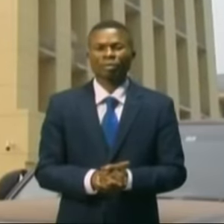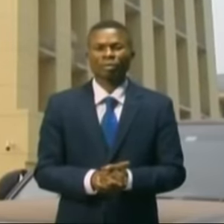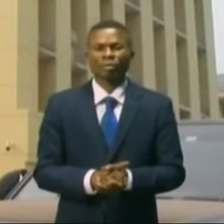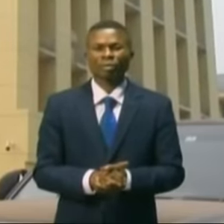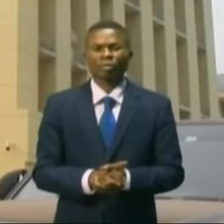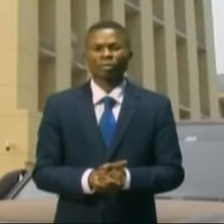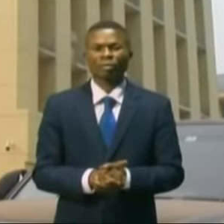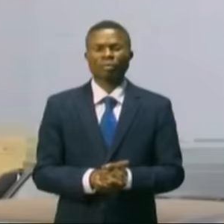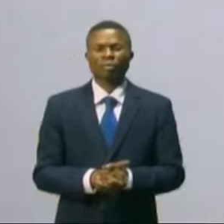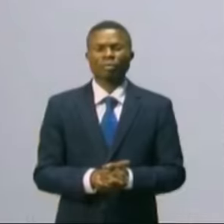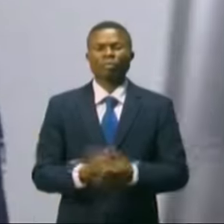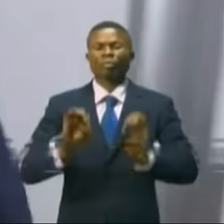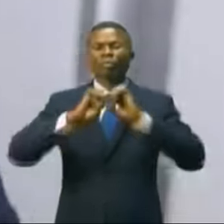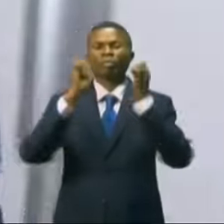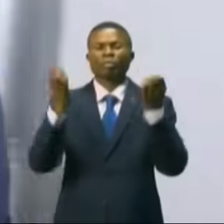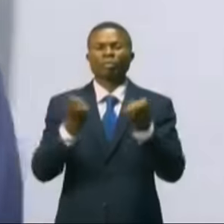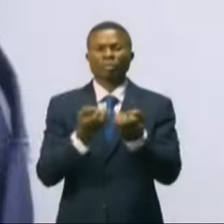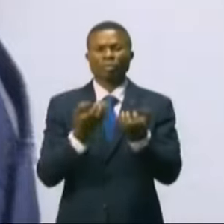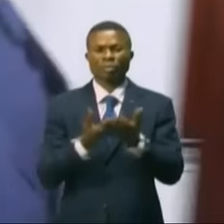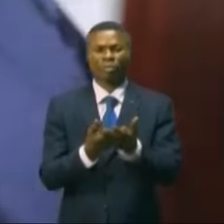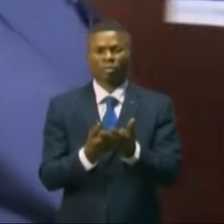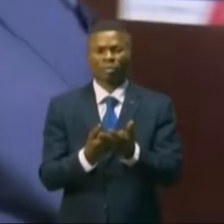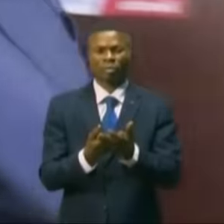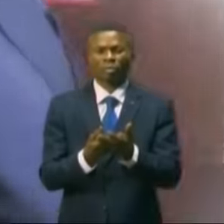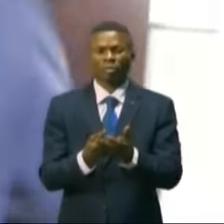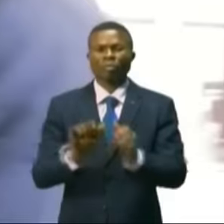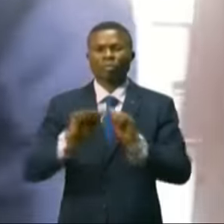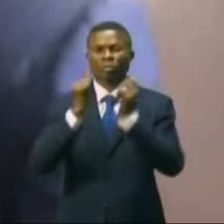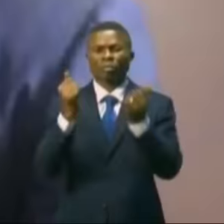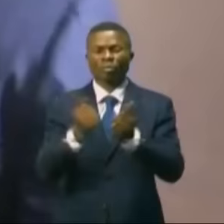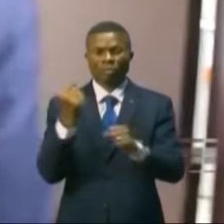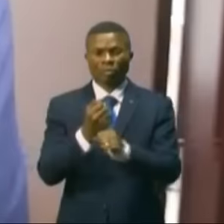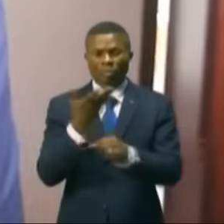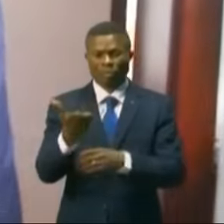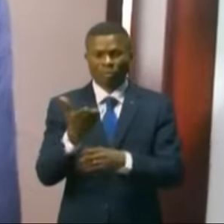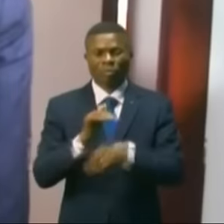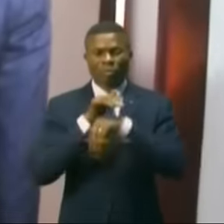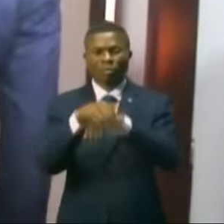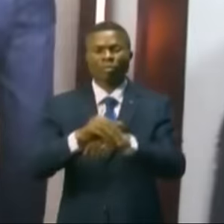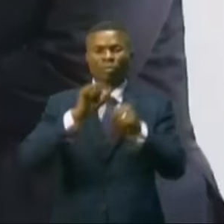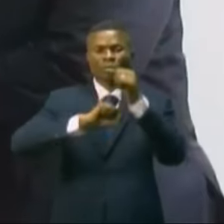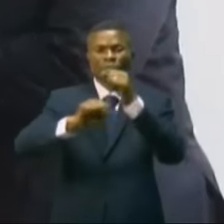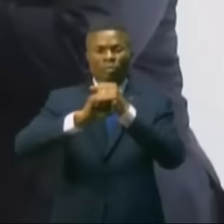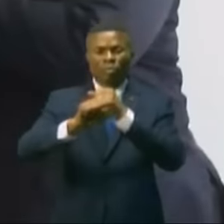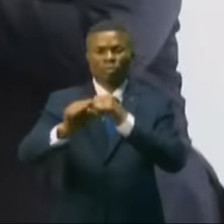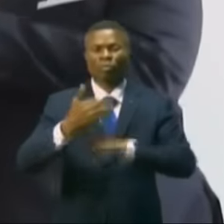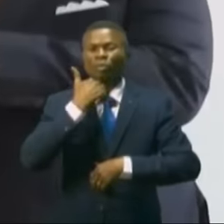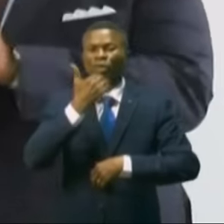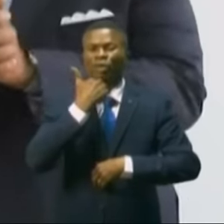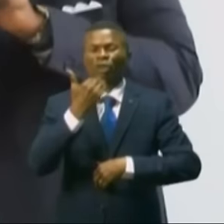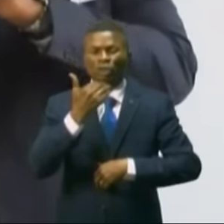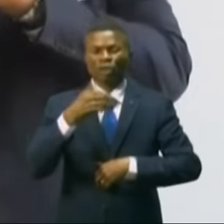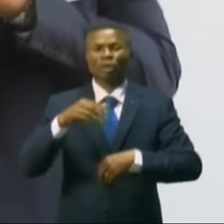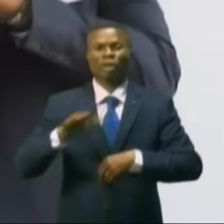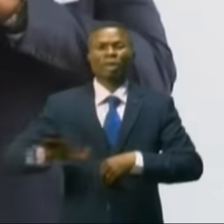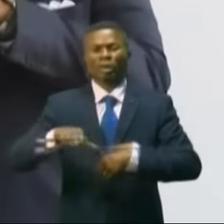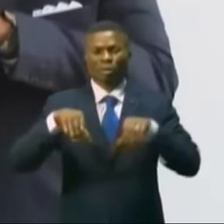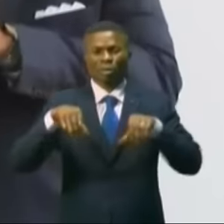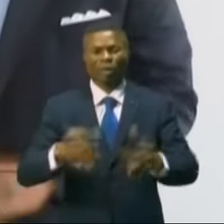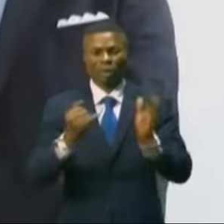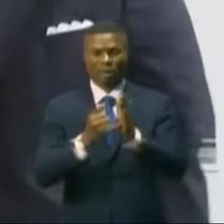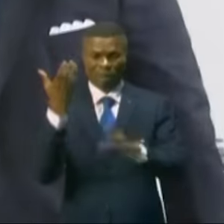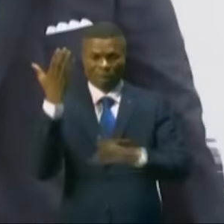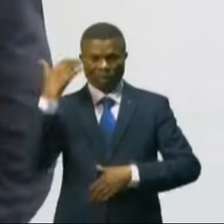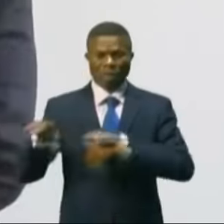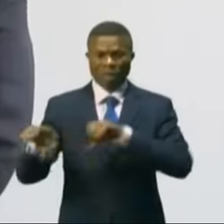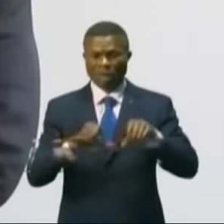Diambilay Business Center de l'apôtre Jean-Clément Diambilay participe à la promotion des hommes d'affaires congolais. Samedi dernier,